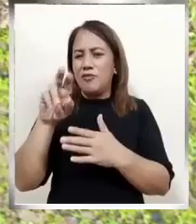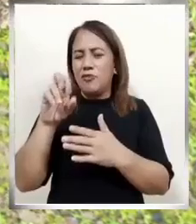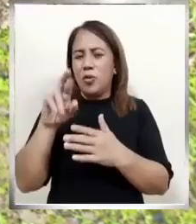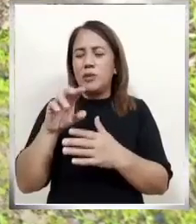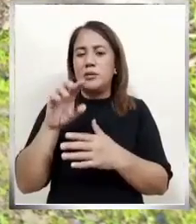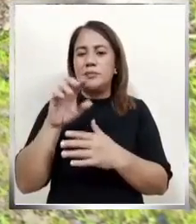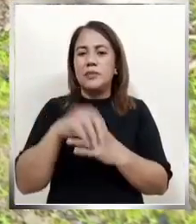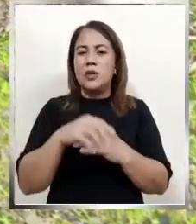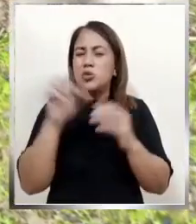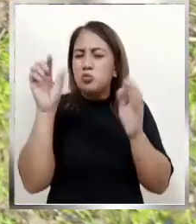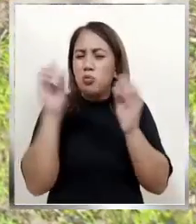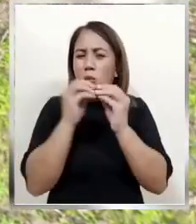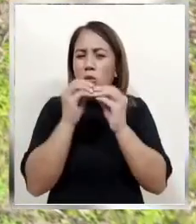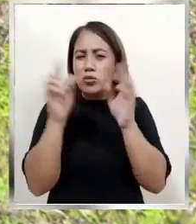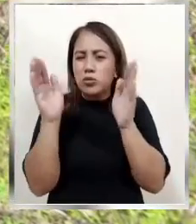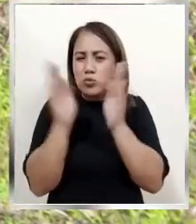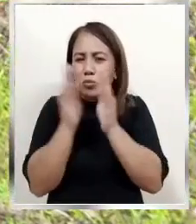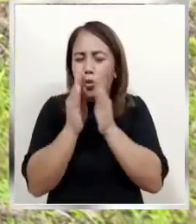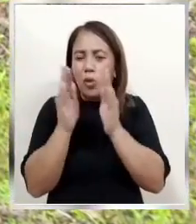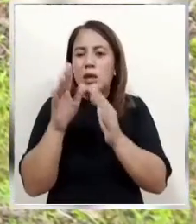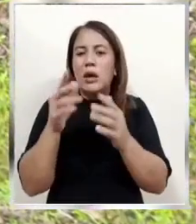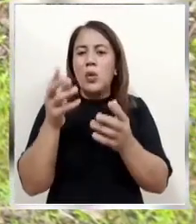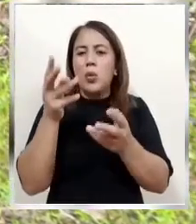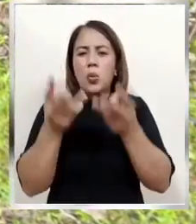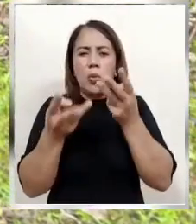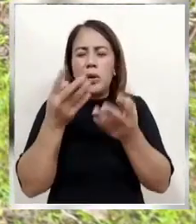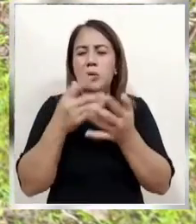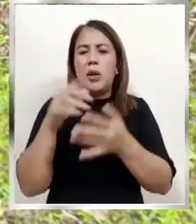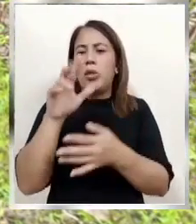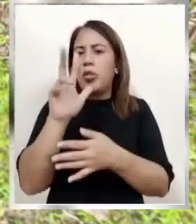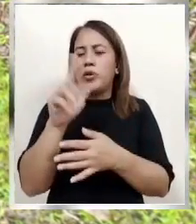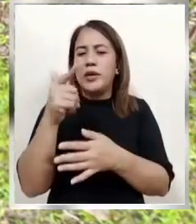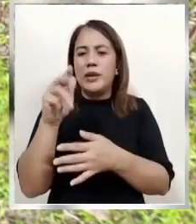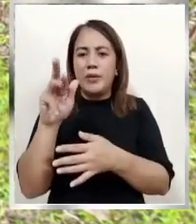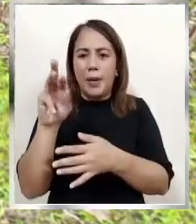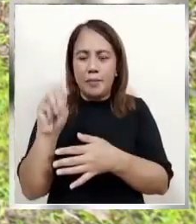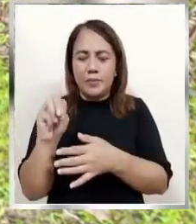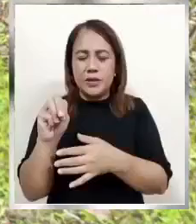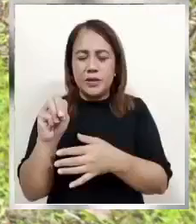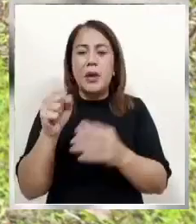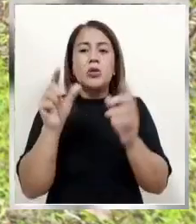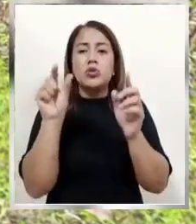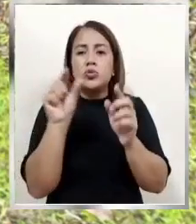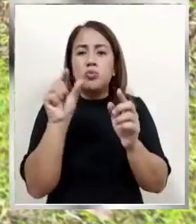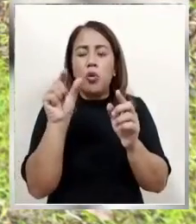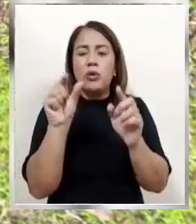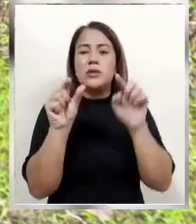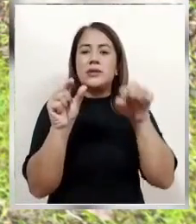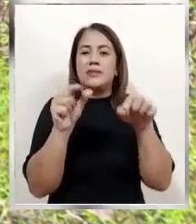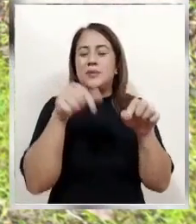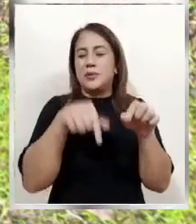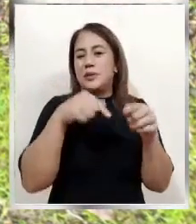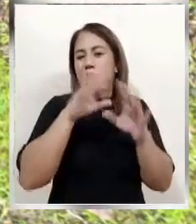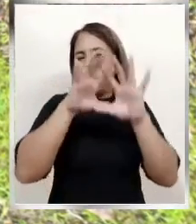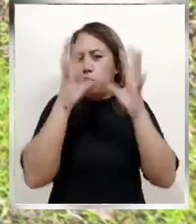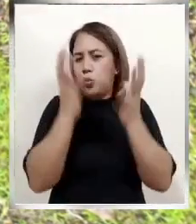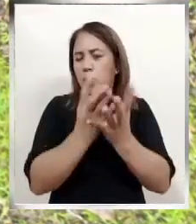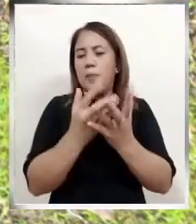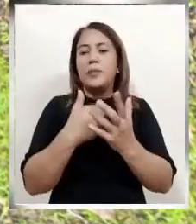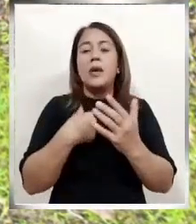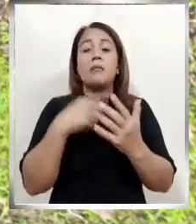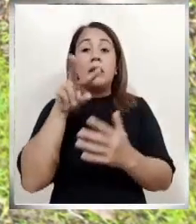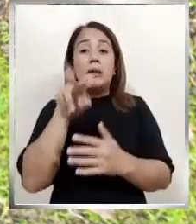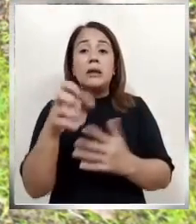inches lamang at tumitimbang na nasa 30 grams. Kaya ito ang pinakamaliit na primate sa buong mundo. Karamihan sa mga ito ay matatagpuan